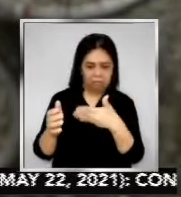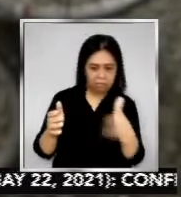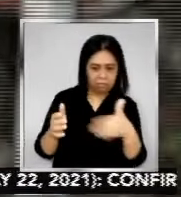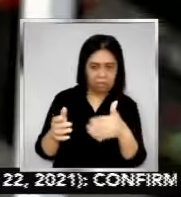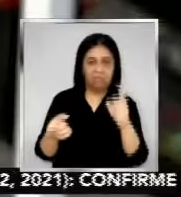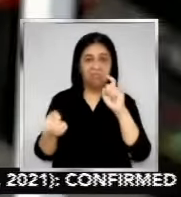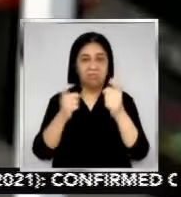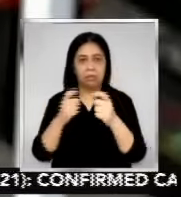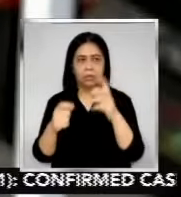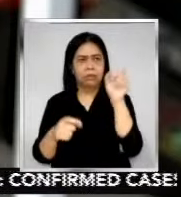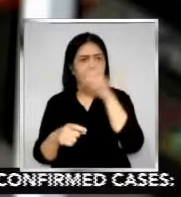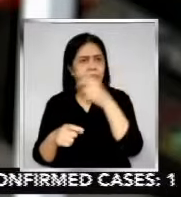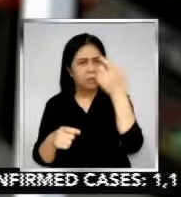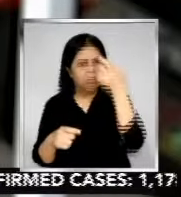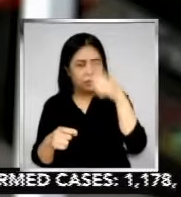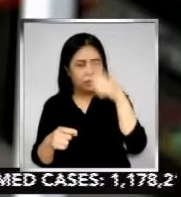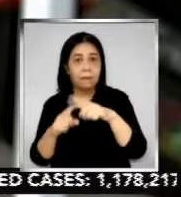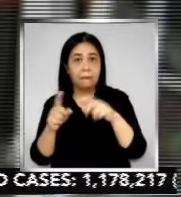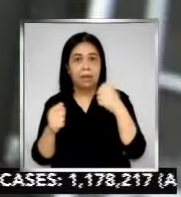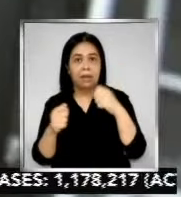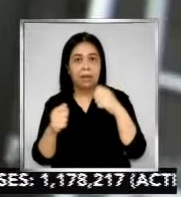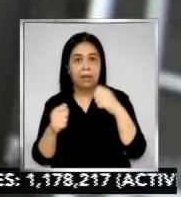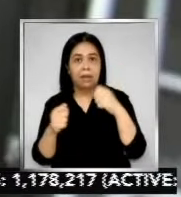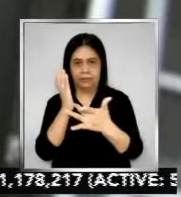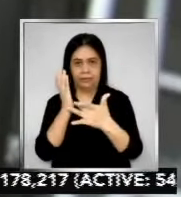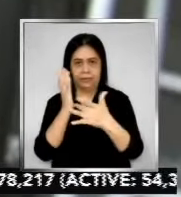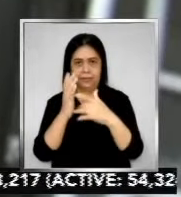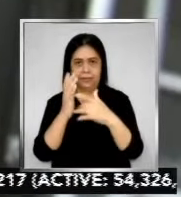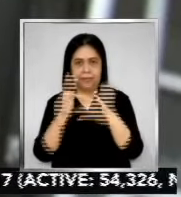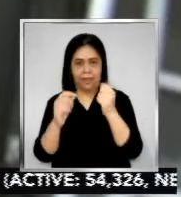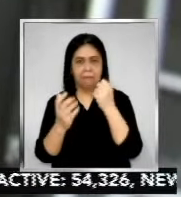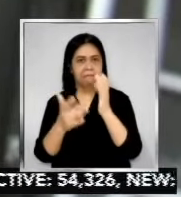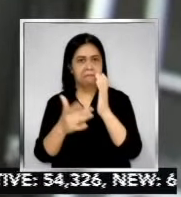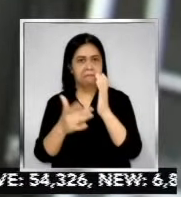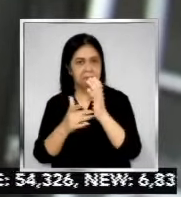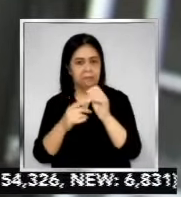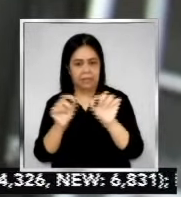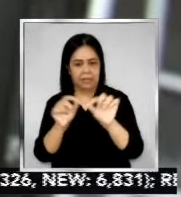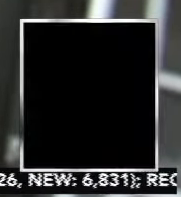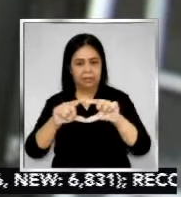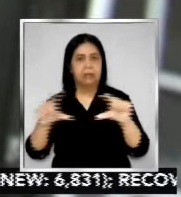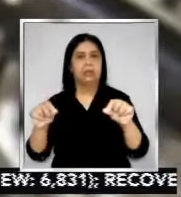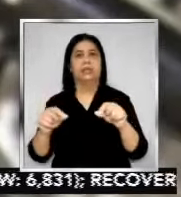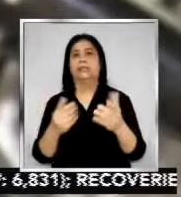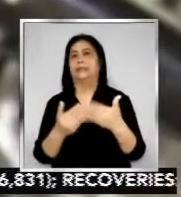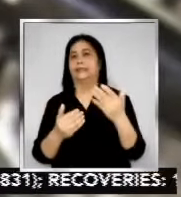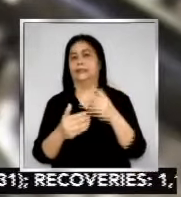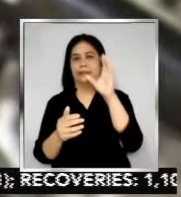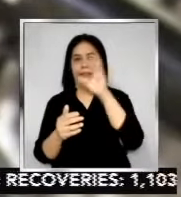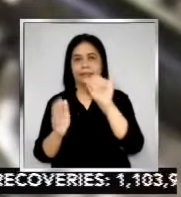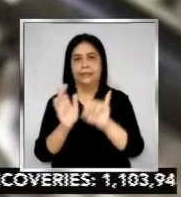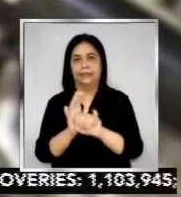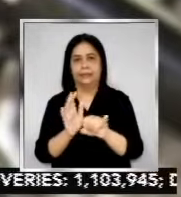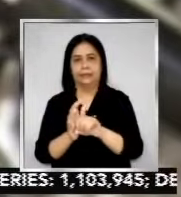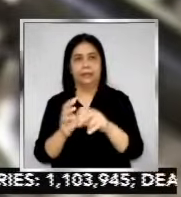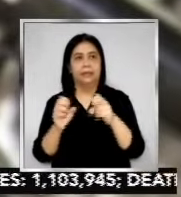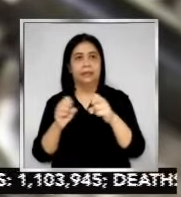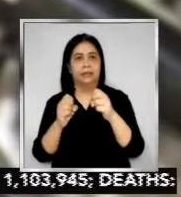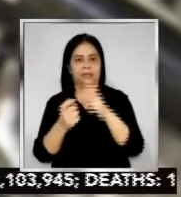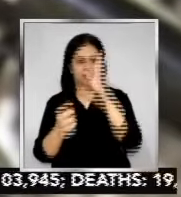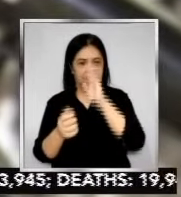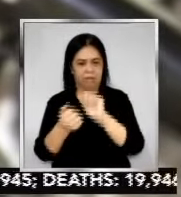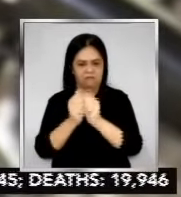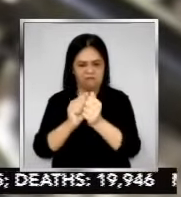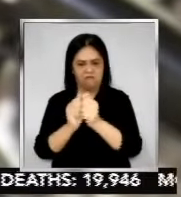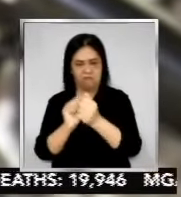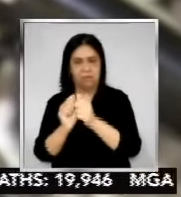kang ano, digitized o metal stamper, tapos may sticker pa, eh, madali natin ma-identify kahit sirain ng, ano,